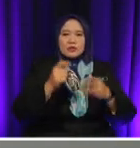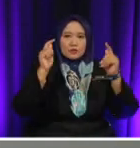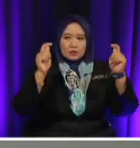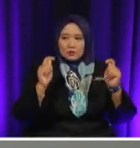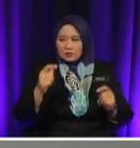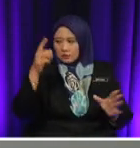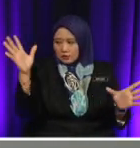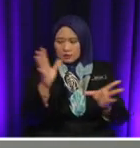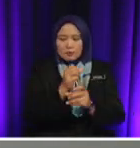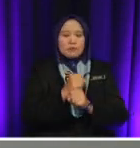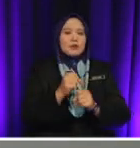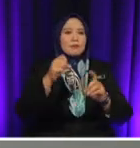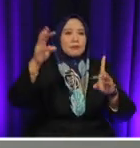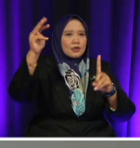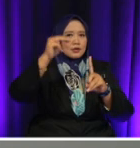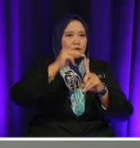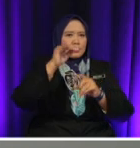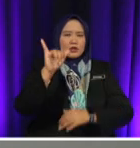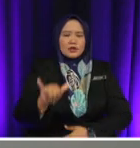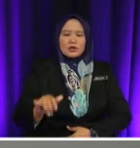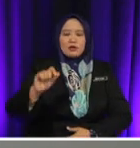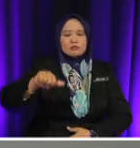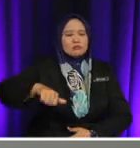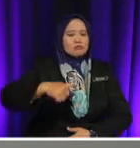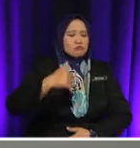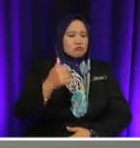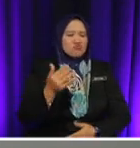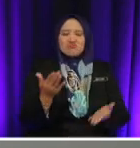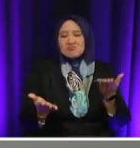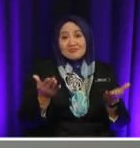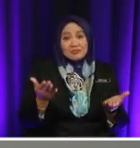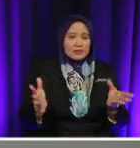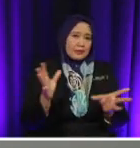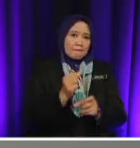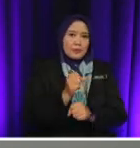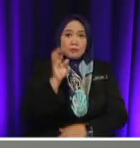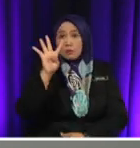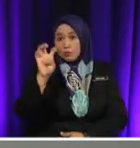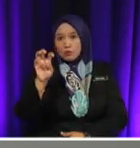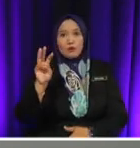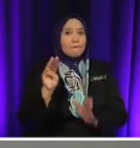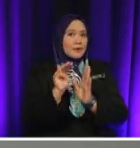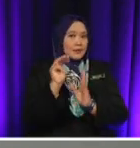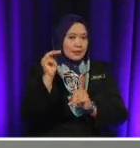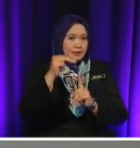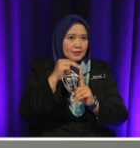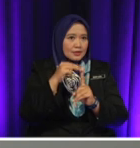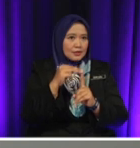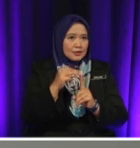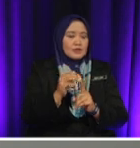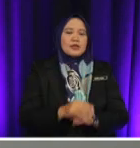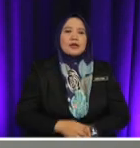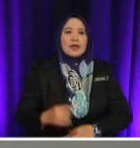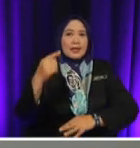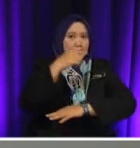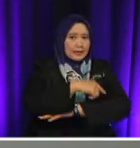markah yang bagus markah yang baik mungkin boleh dapat 40 markah 40 markah okey Cikgu di sini hari ini